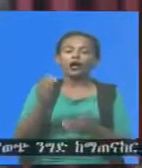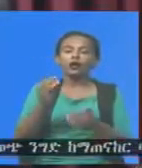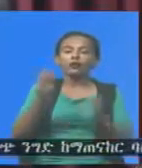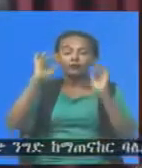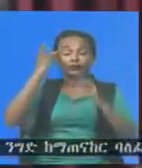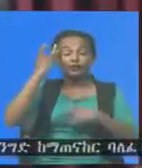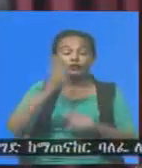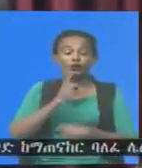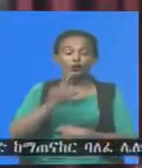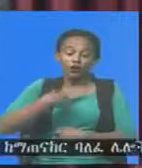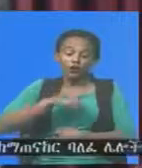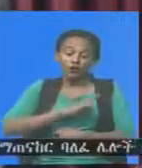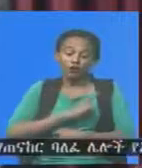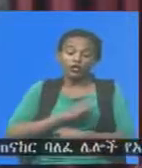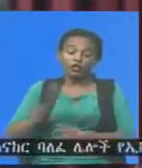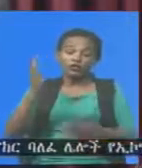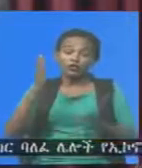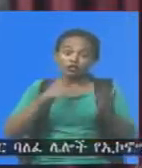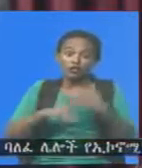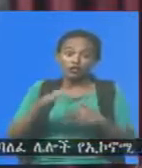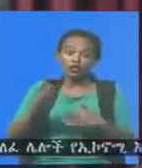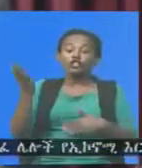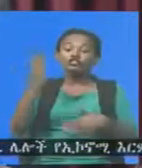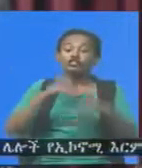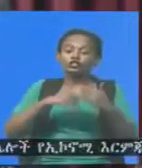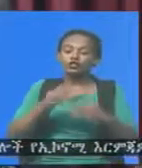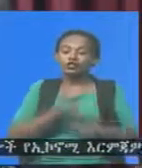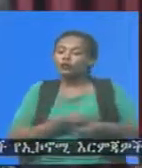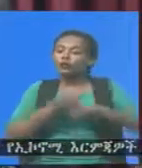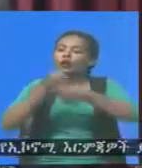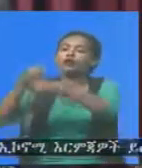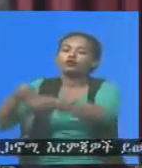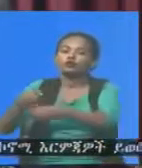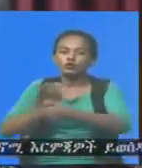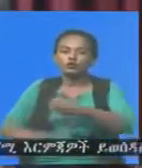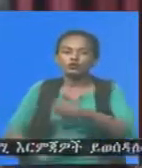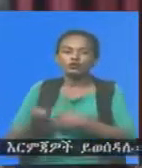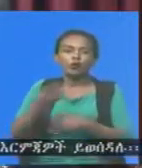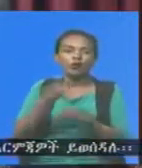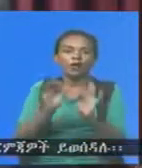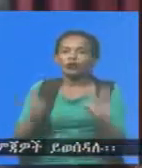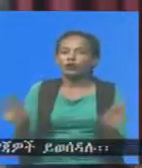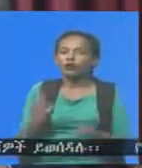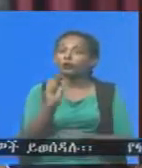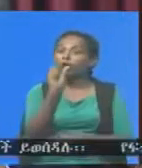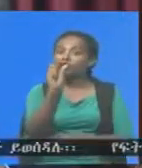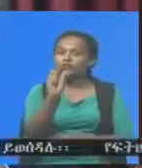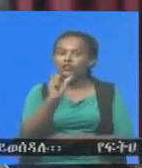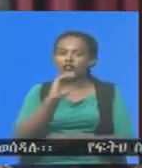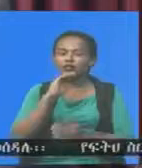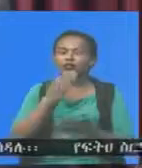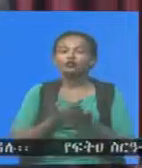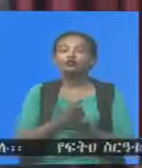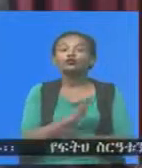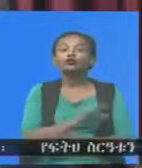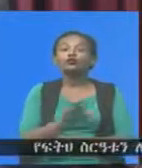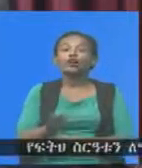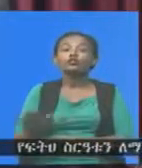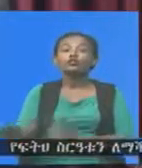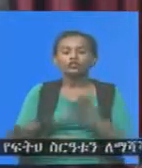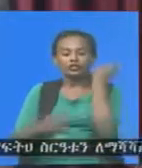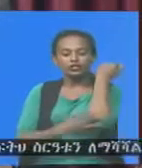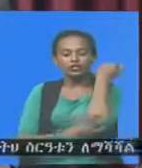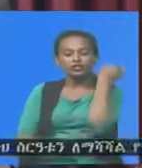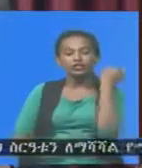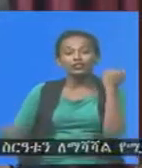እኛም ተቸግረን ችግር የምናወርስ ትውልድ መሆን የለብን። ቢያንስ ልጆቻችን ደህነትን